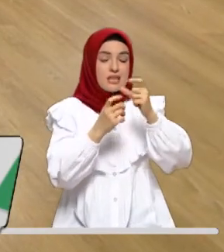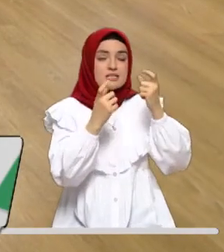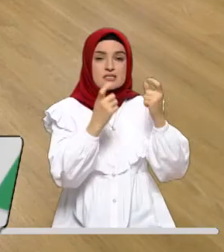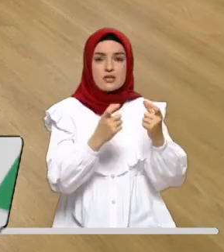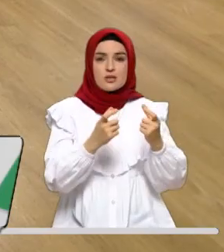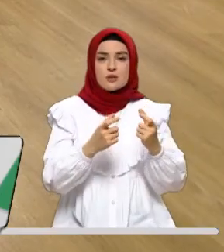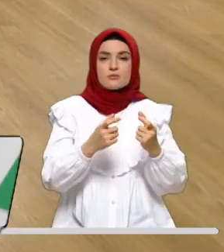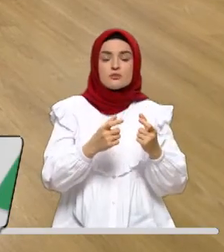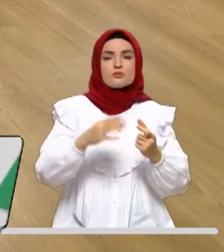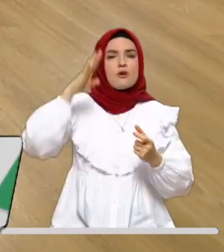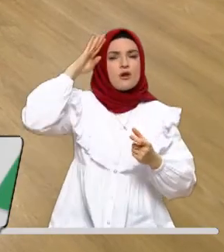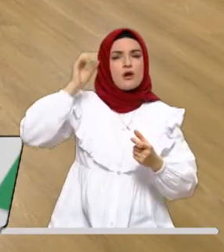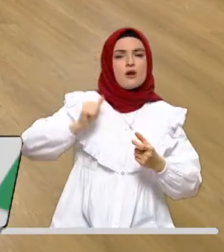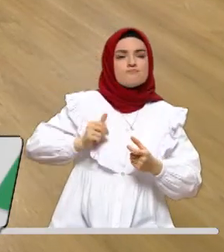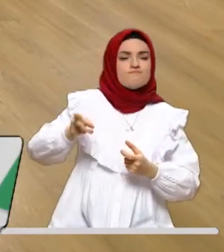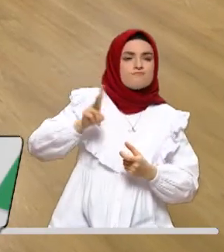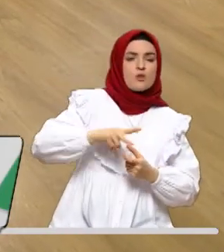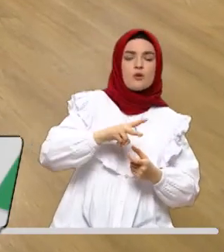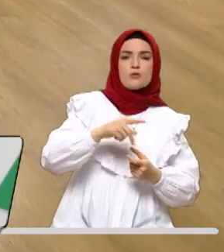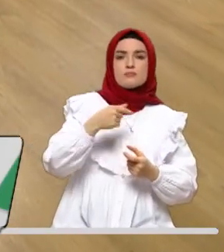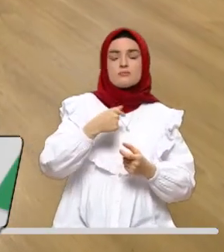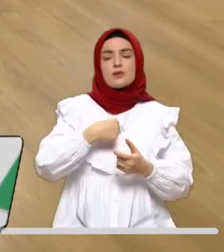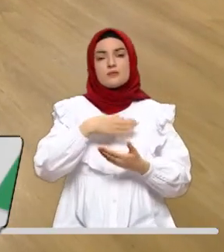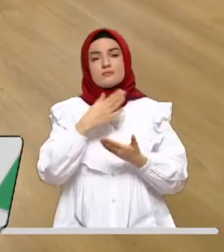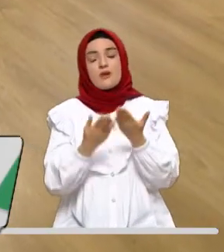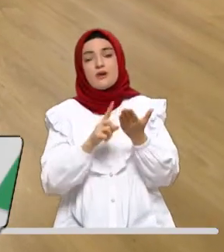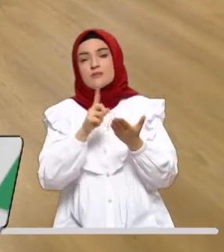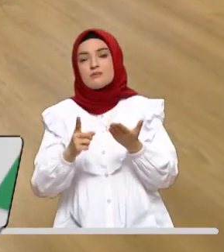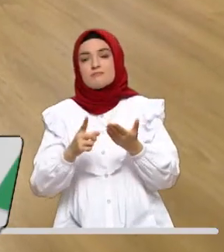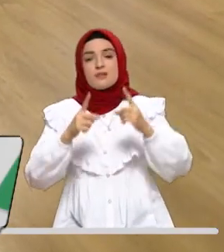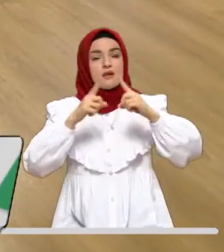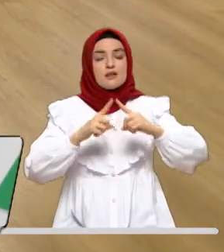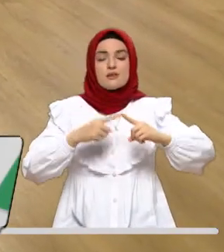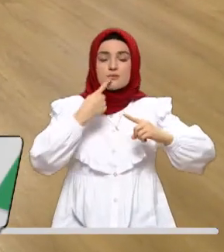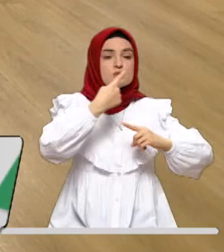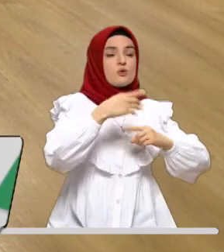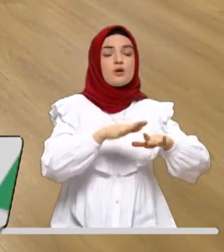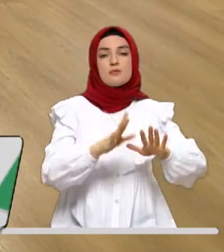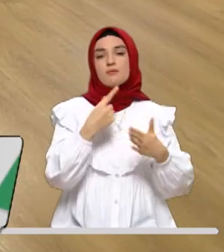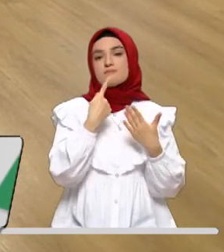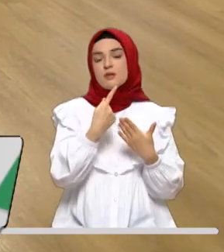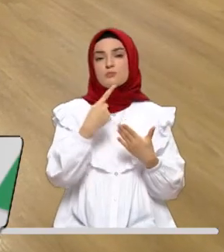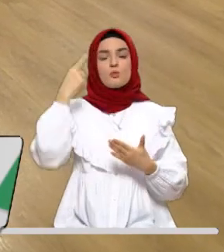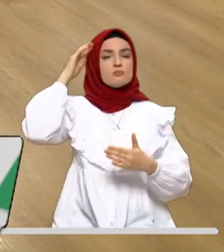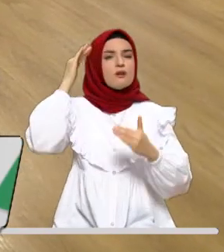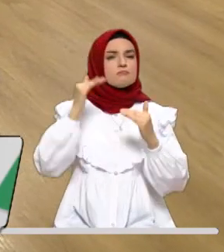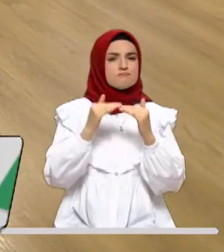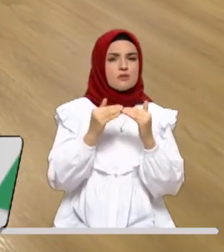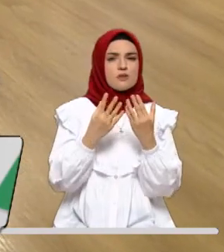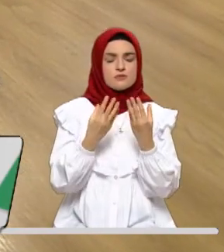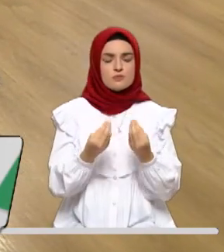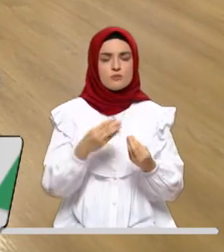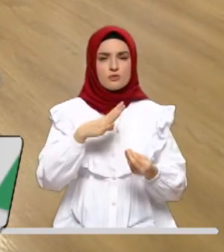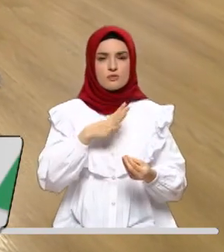asker ölürse yarın ruzi mahşerde ben hesap veremem. Böyle bir anlayış var. Böyle bir bakış açısı